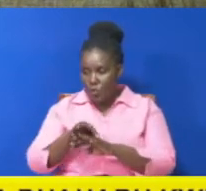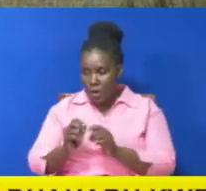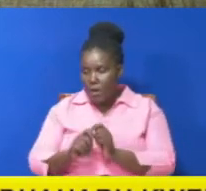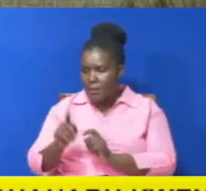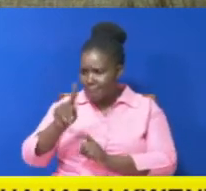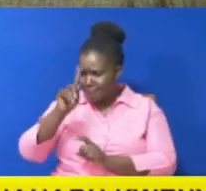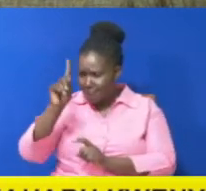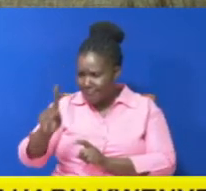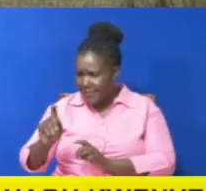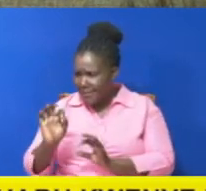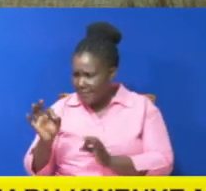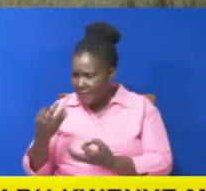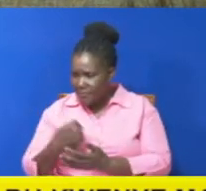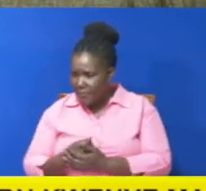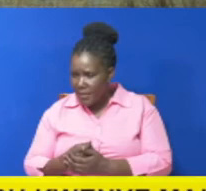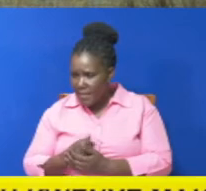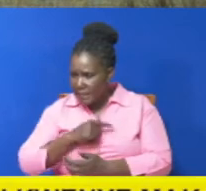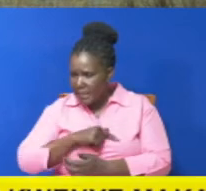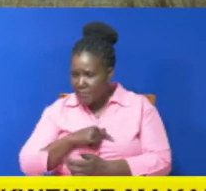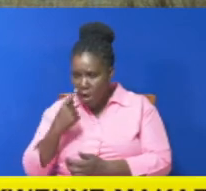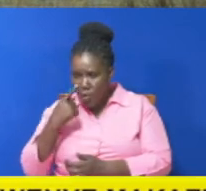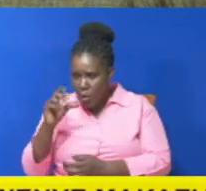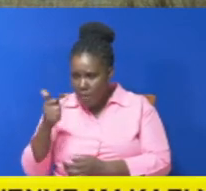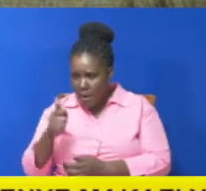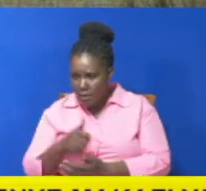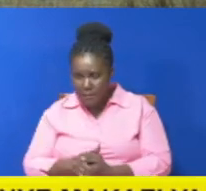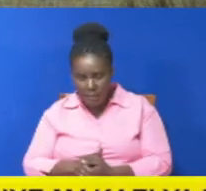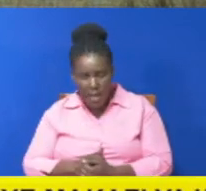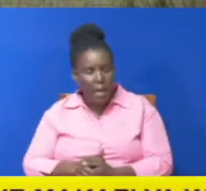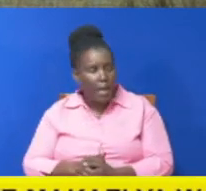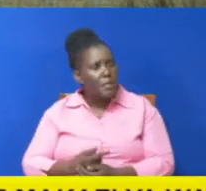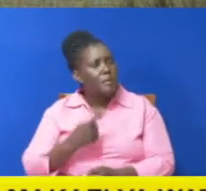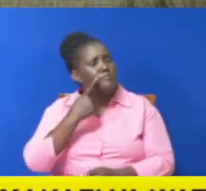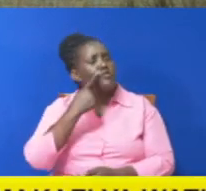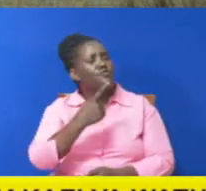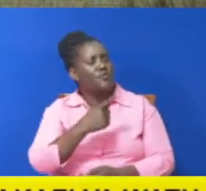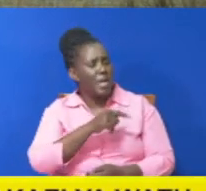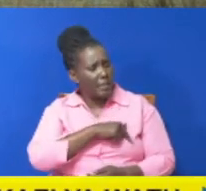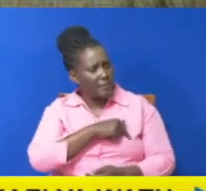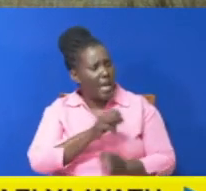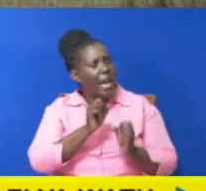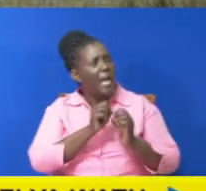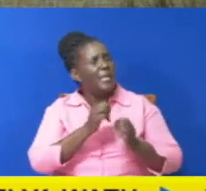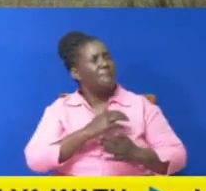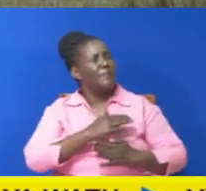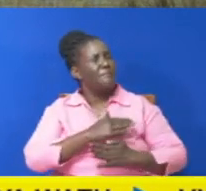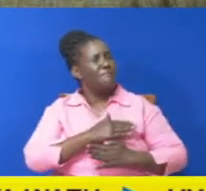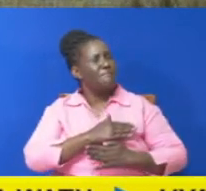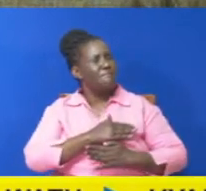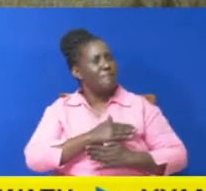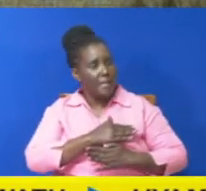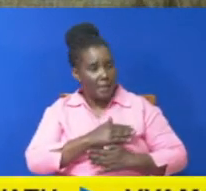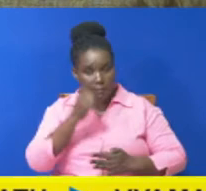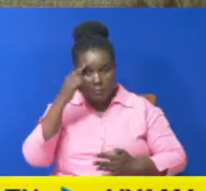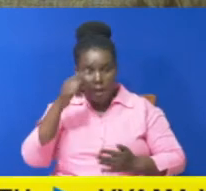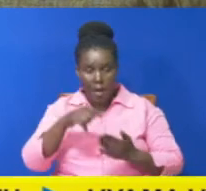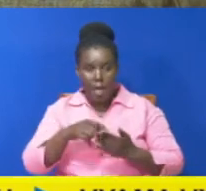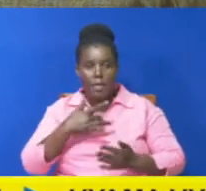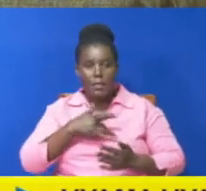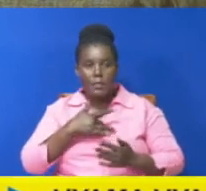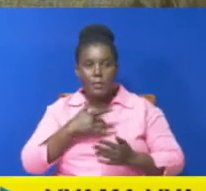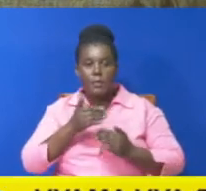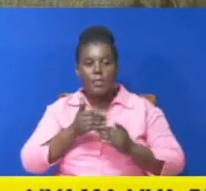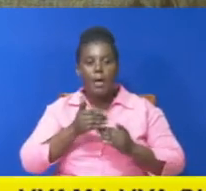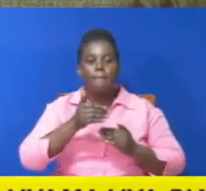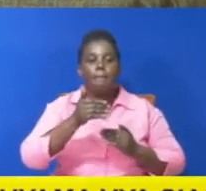hajakuoa, ulikuwa uone, nasema nilikuwa naona lakini kwa nampenda nifanyeje? Maana yake ni kwamba alikuwa anatanguliza hisia zaidi